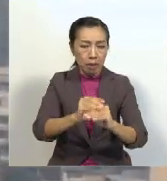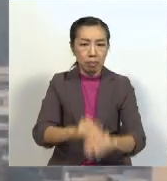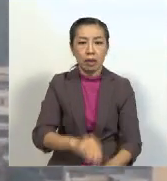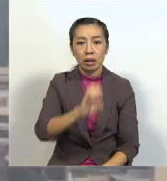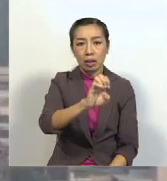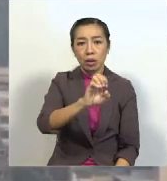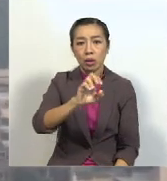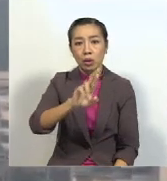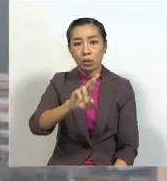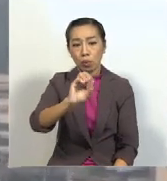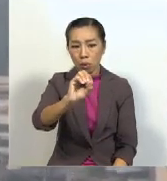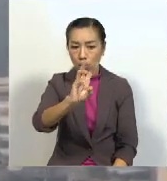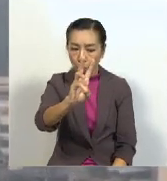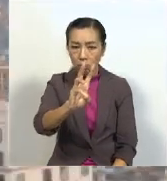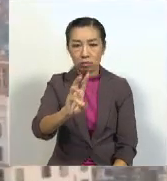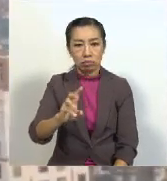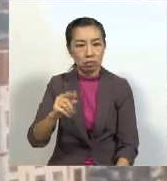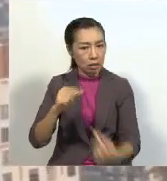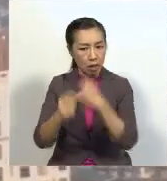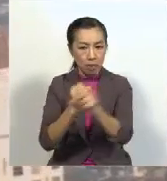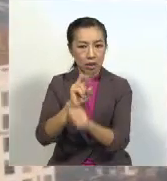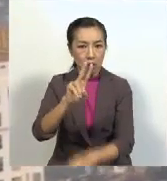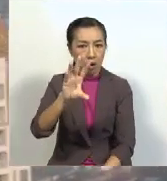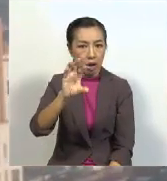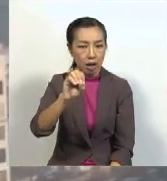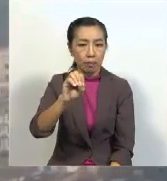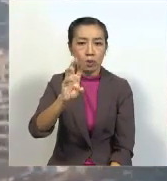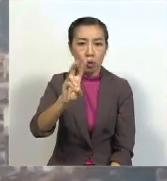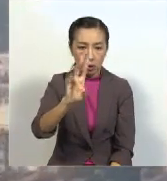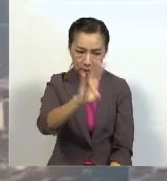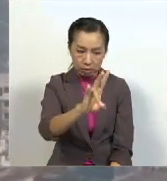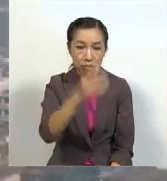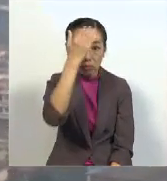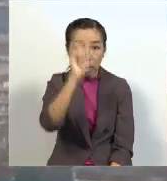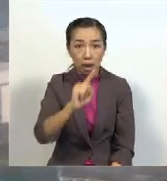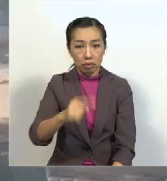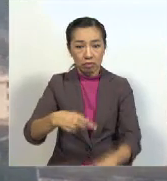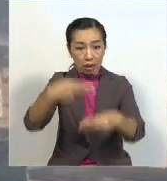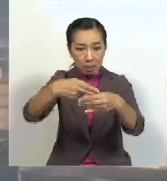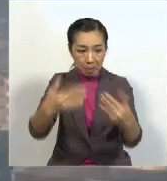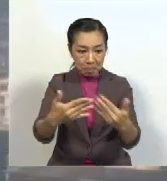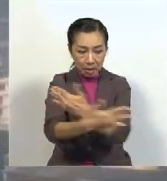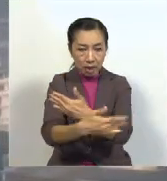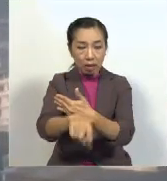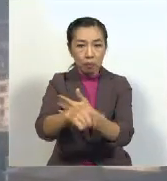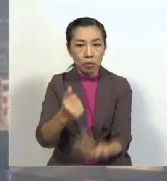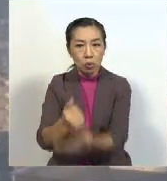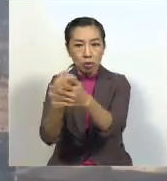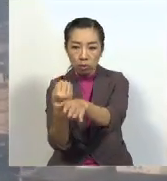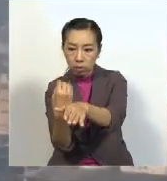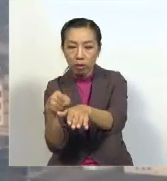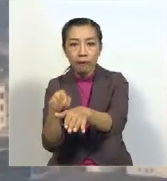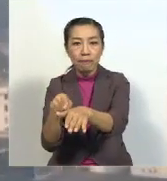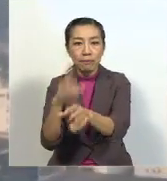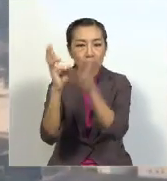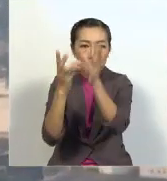ให้ได้ภายในปี2567ทำไมต้องเปลี่ยนฮะเพราะว่าเขาบอกว่าถ้าเกิดเปลี่ยนแล้วเนี่ยจะช่วยลดการก่อมลภาวะรวม